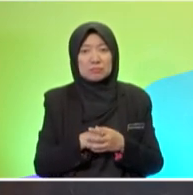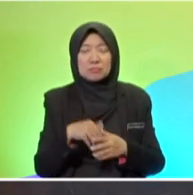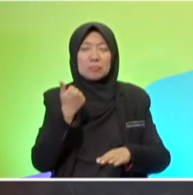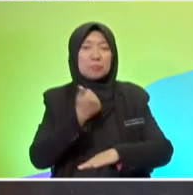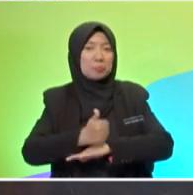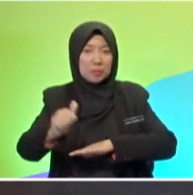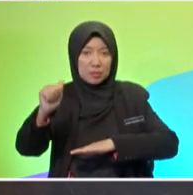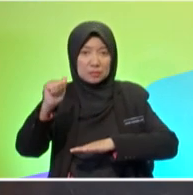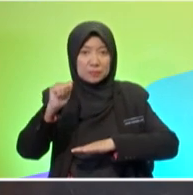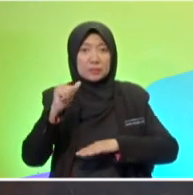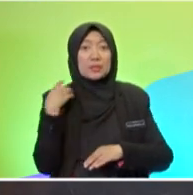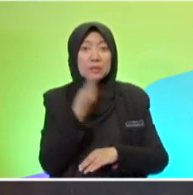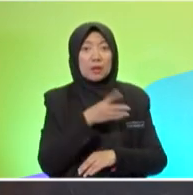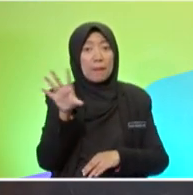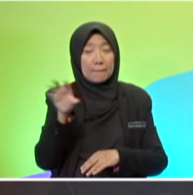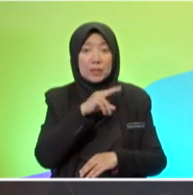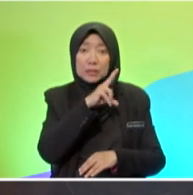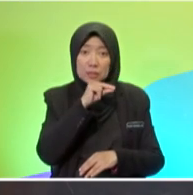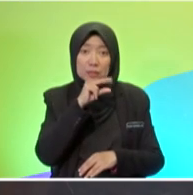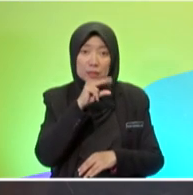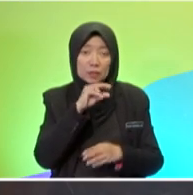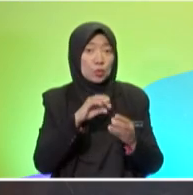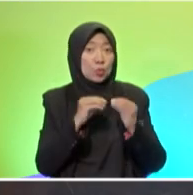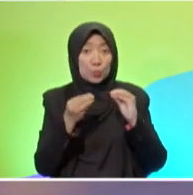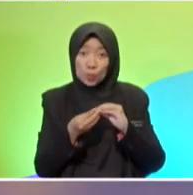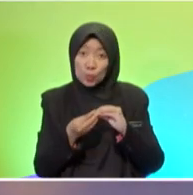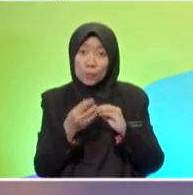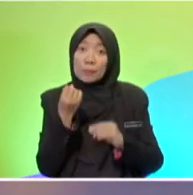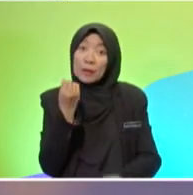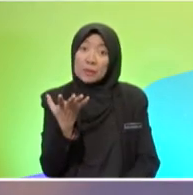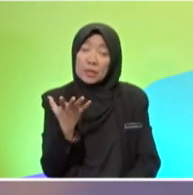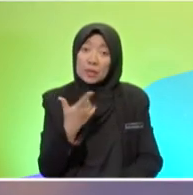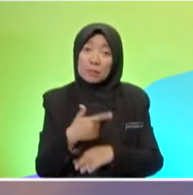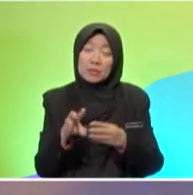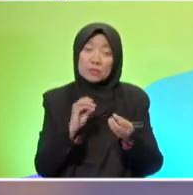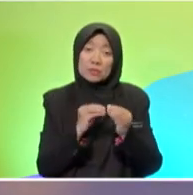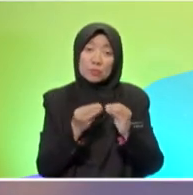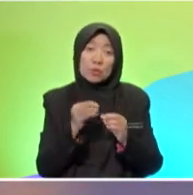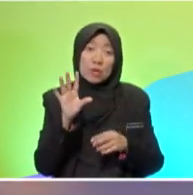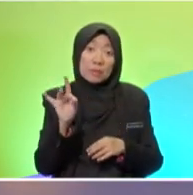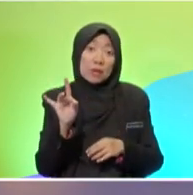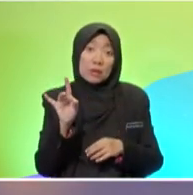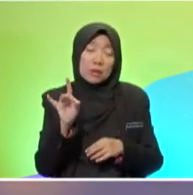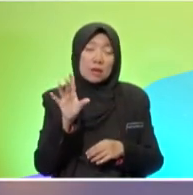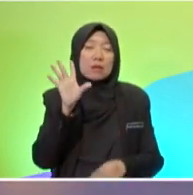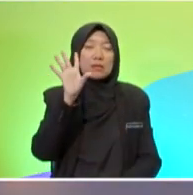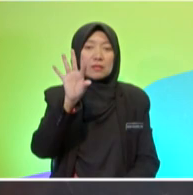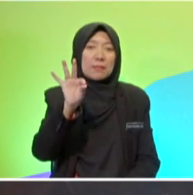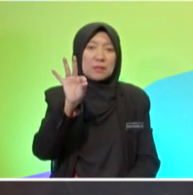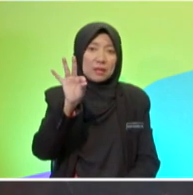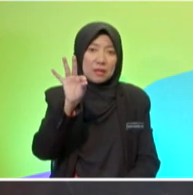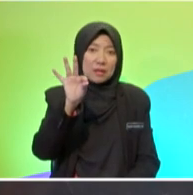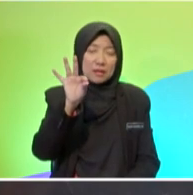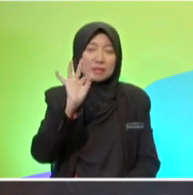ambil itik yang seterusnya. Nombor... Selepas nombor 8, kita ada nombor